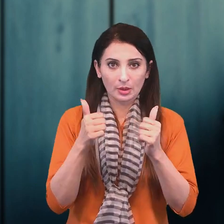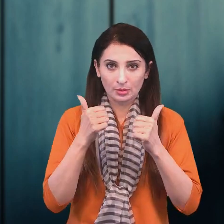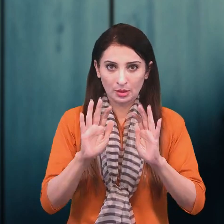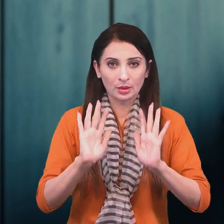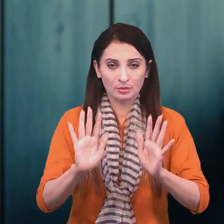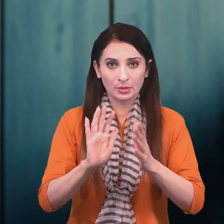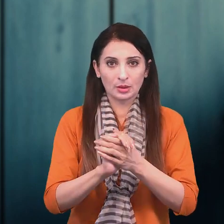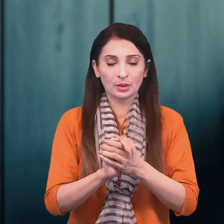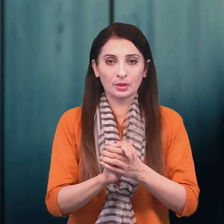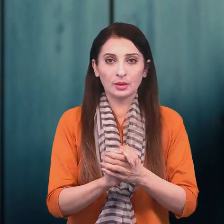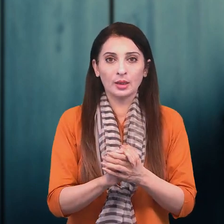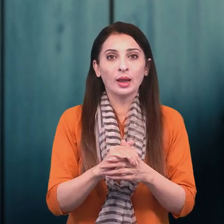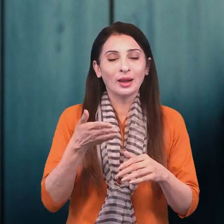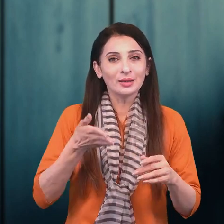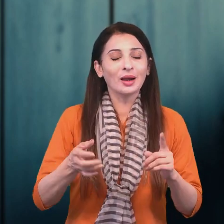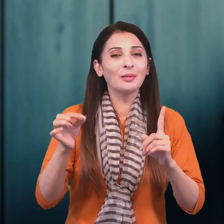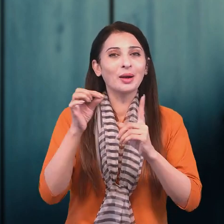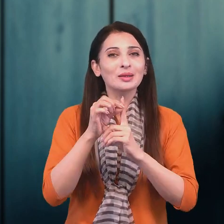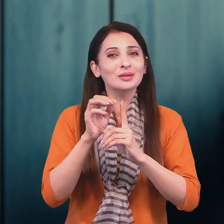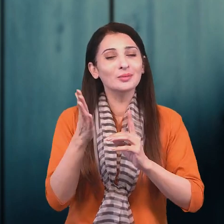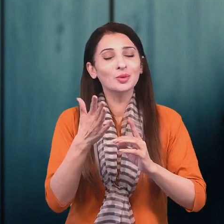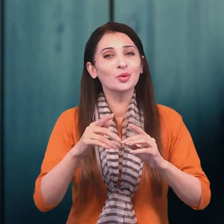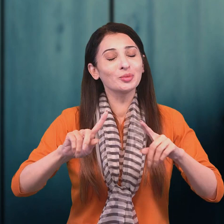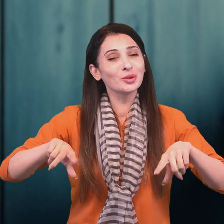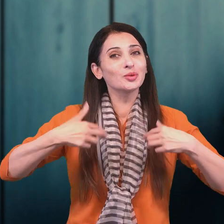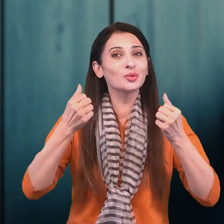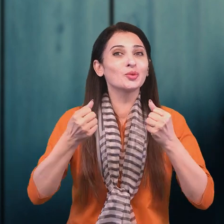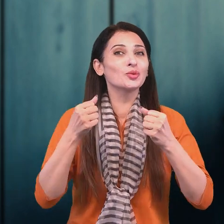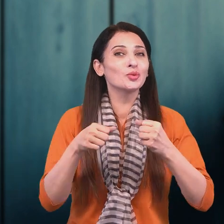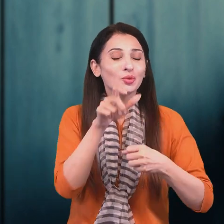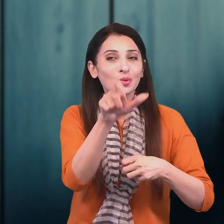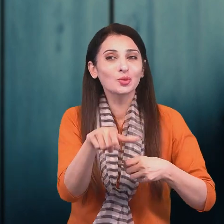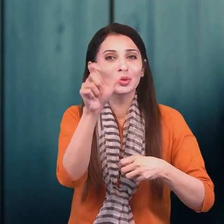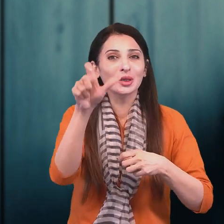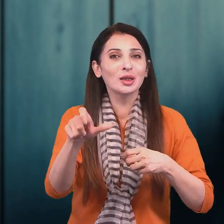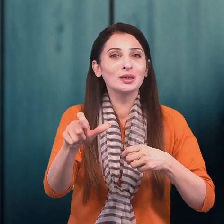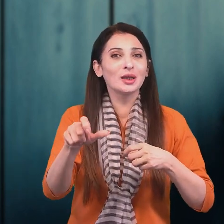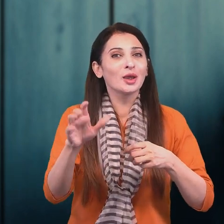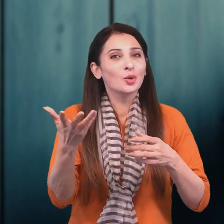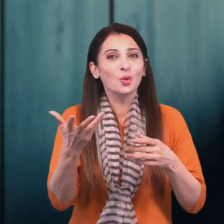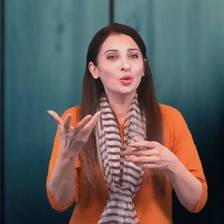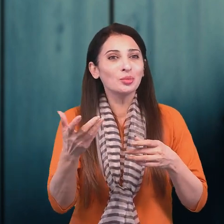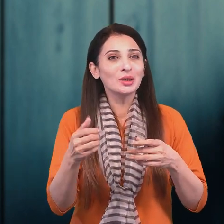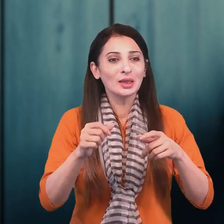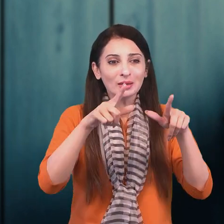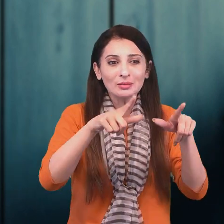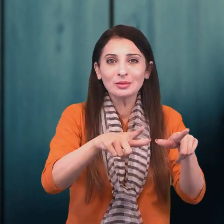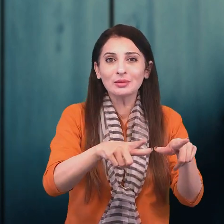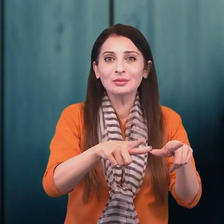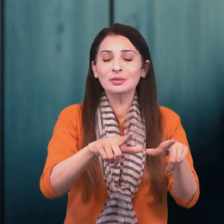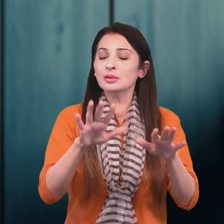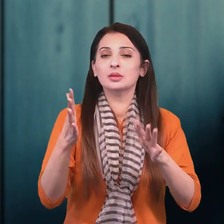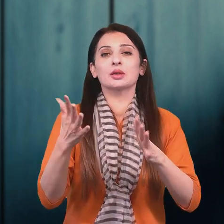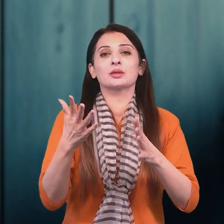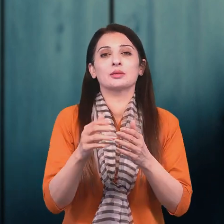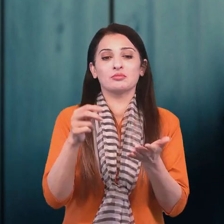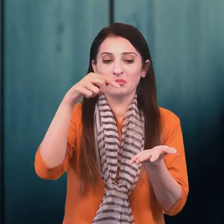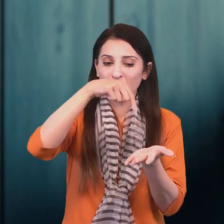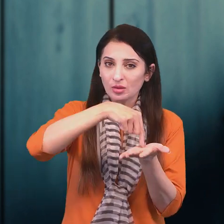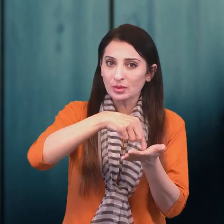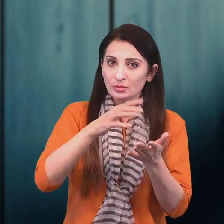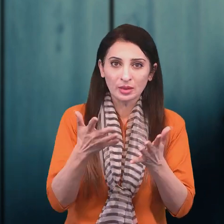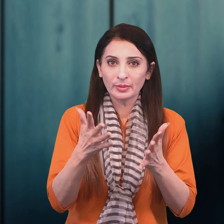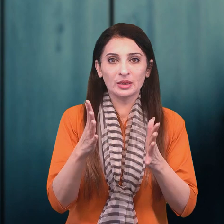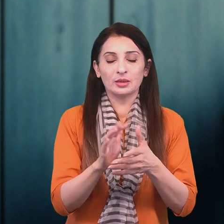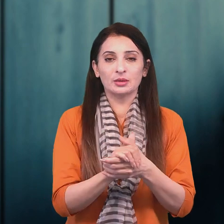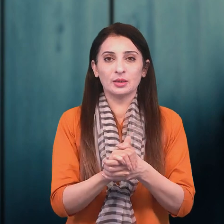करूँ कि पाकिस्तान में कोई भी यूथ के लिए एक डिवीज़न मौजूद नहीं थी वफाकी सतह पे। तो इसमें हमने कोशिश